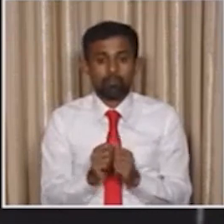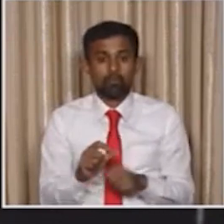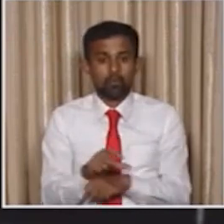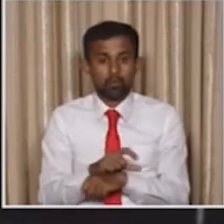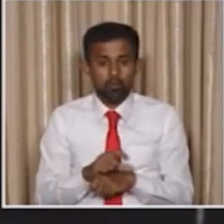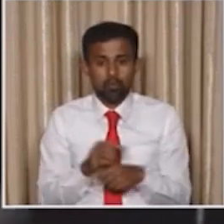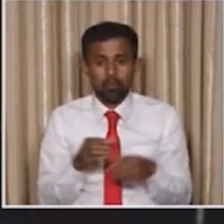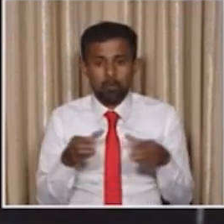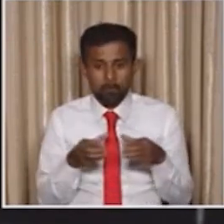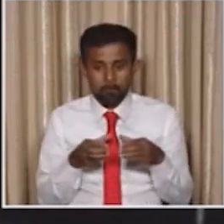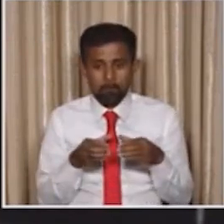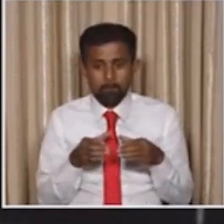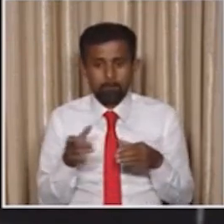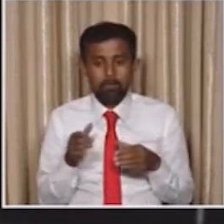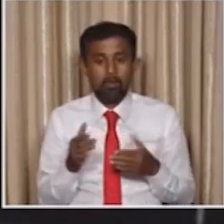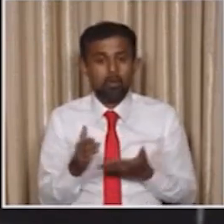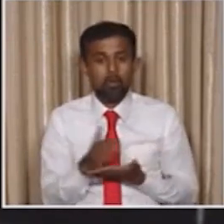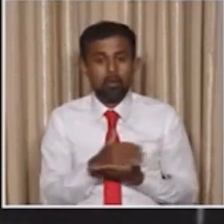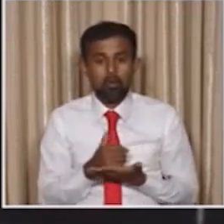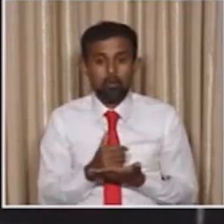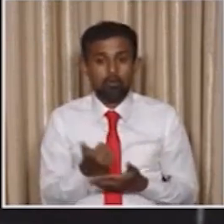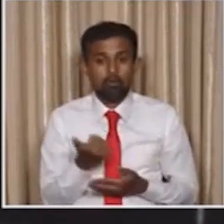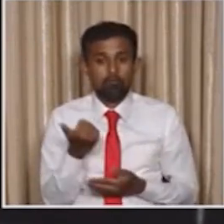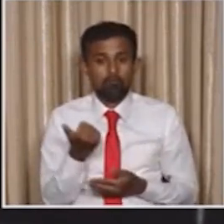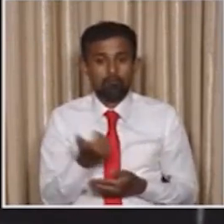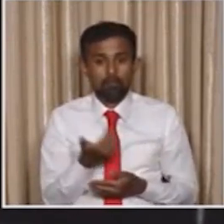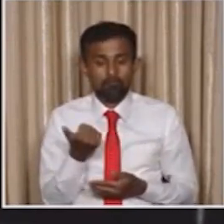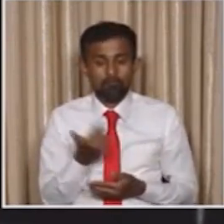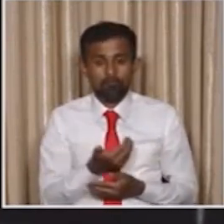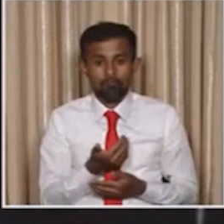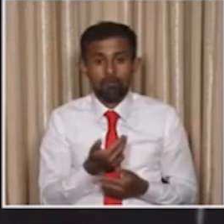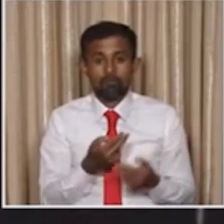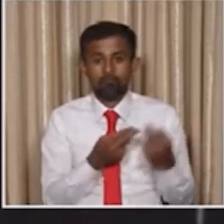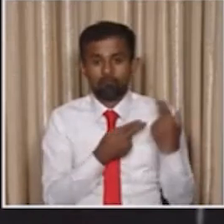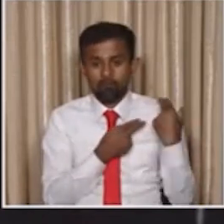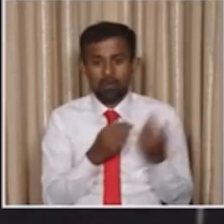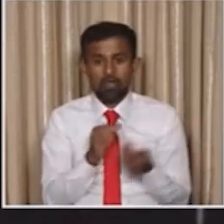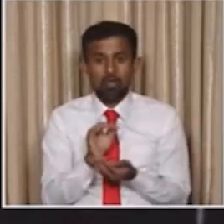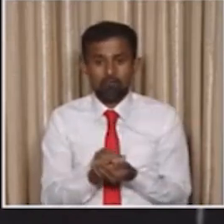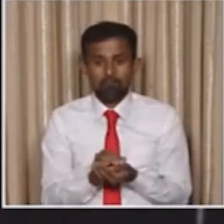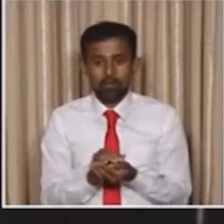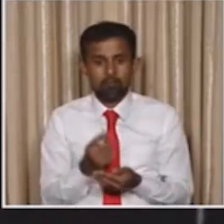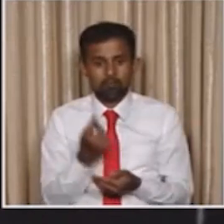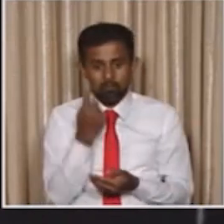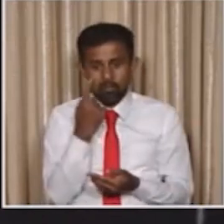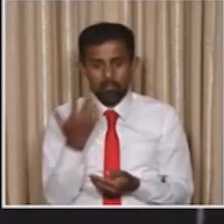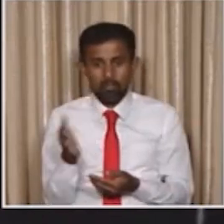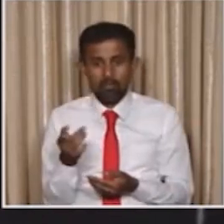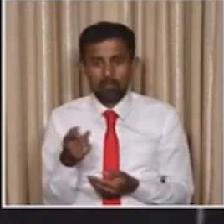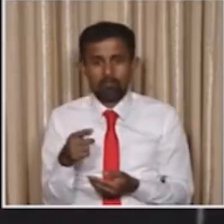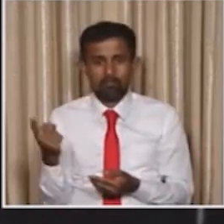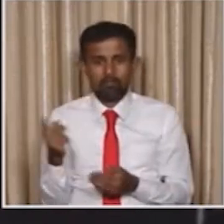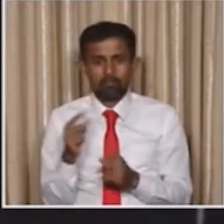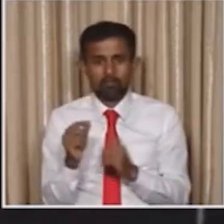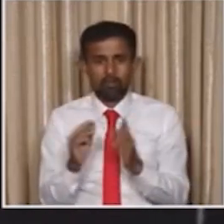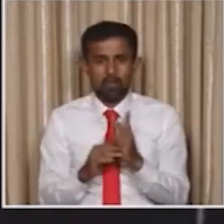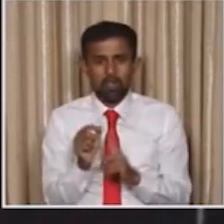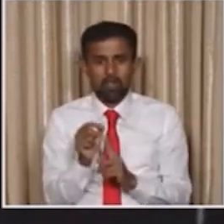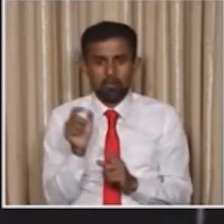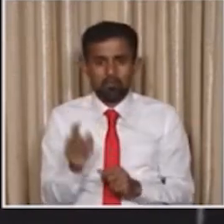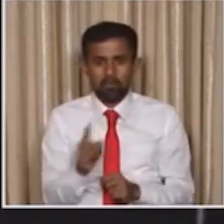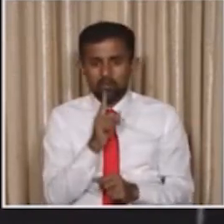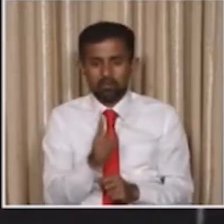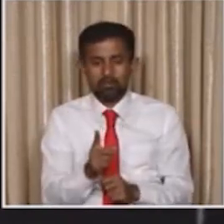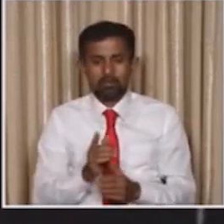සභා වල ඉන්න සියලු දෙනාට සුවිශේෂ වගකීමක් තිබෙනවා. දැන් මම දැක්කා විවිධ අපේ මහජන නියෝජිතයන් ඒ ගැන මතක්